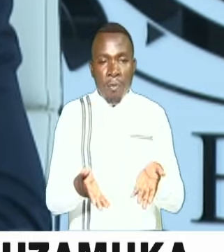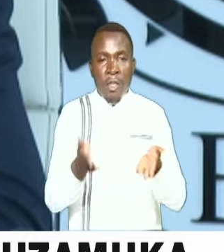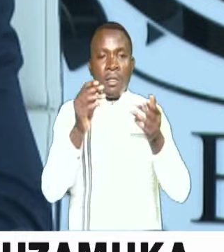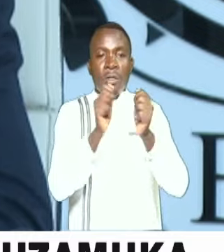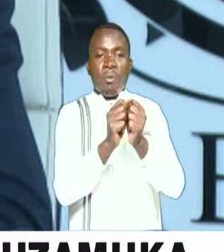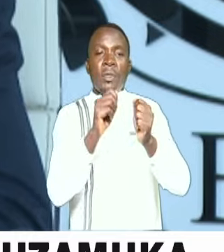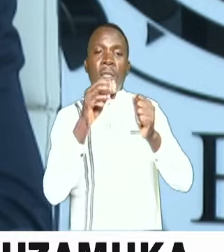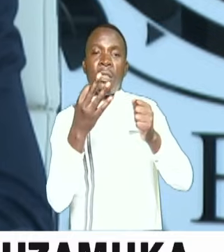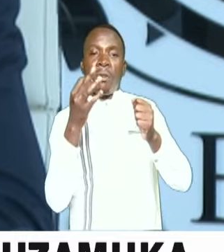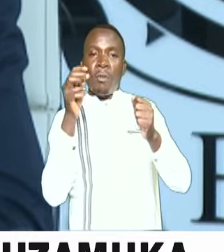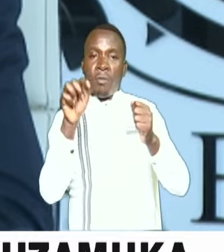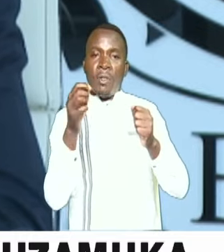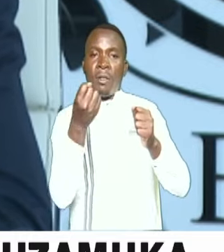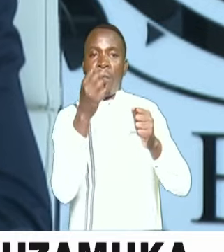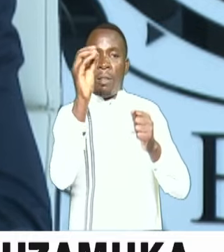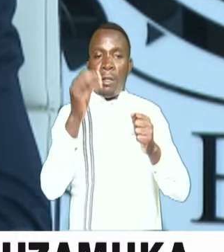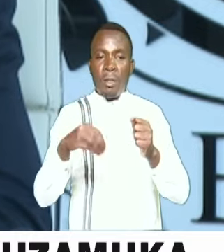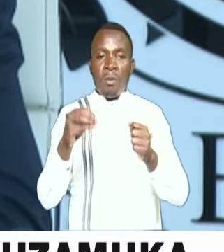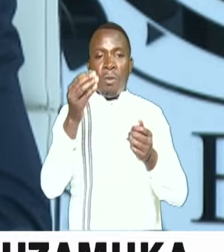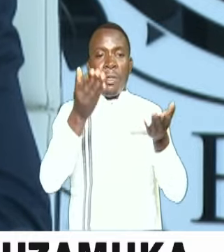13.5% ugereranyije